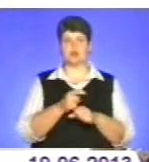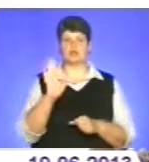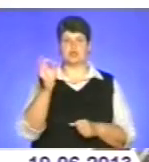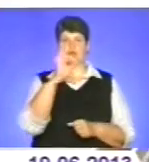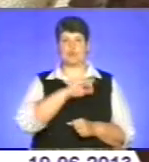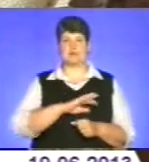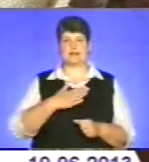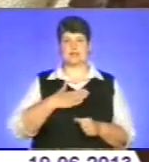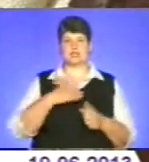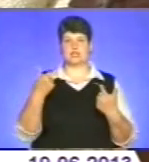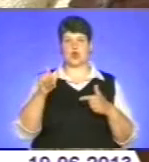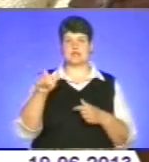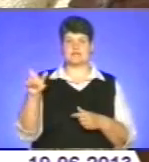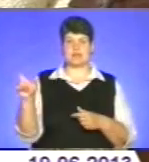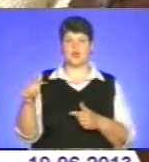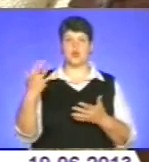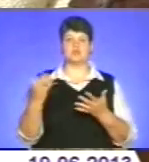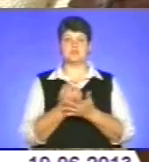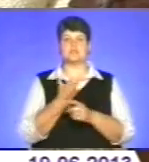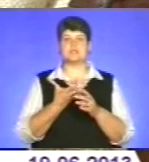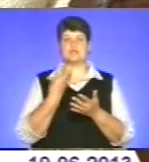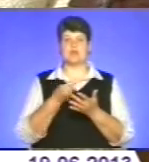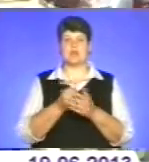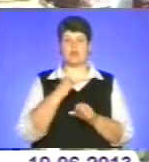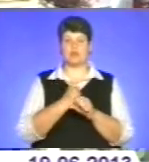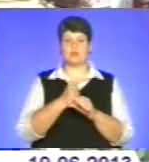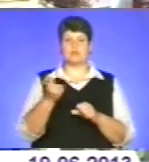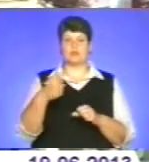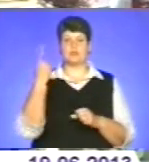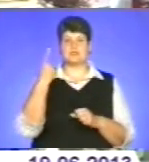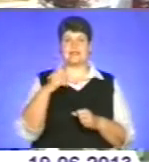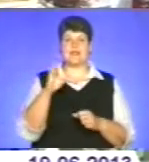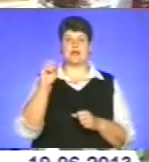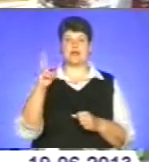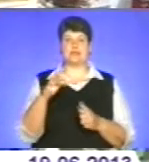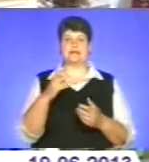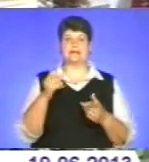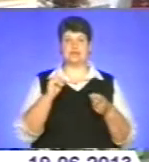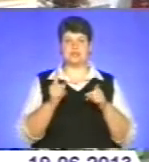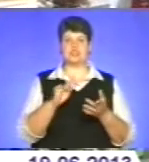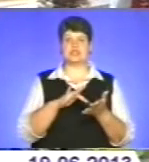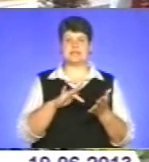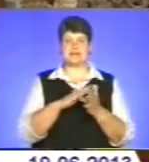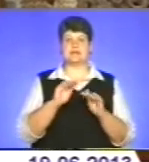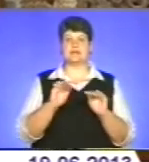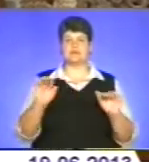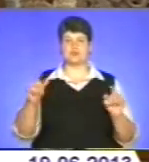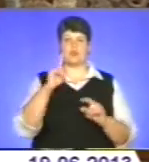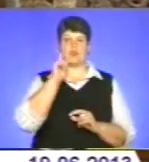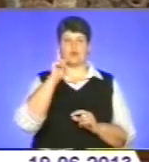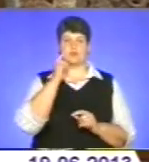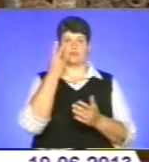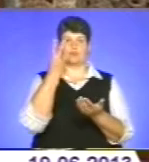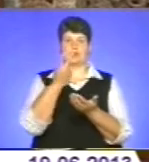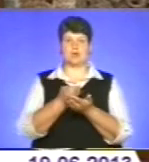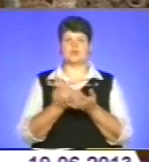наших гостей. Успішність своєї роботи Тернопільський обласний еколого-натуралістичний центр учнівської молоді демонструє